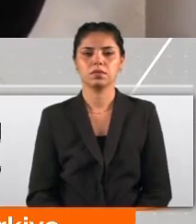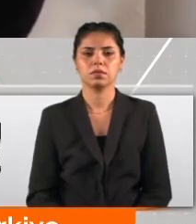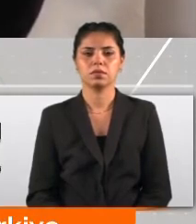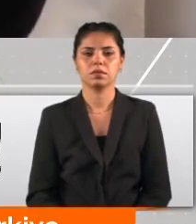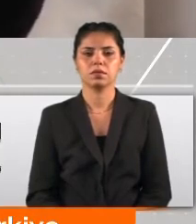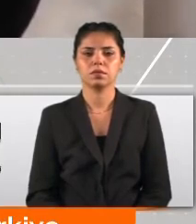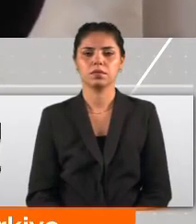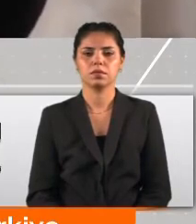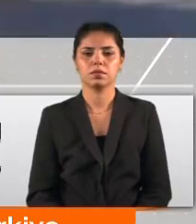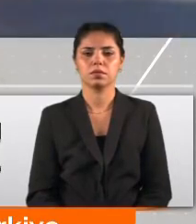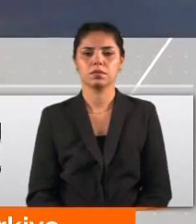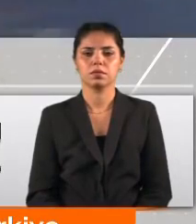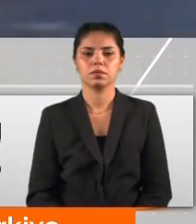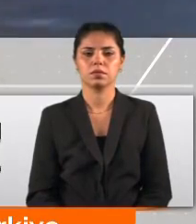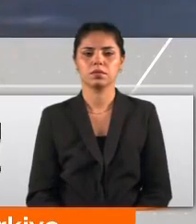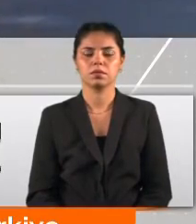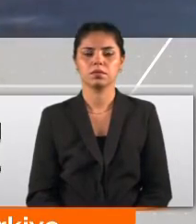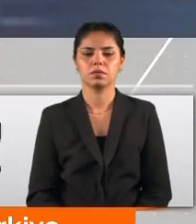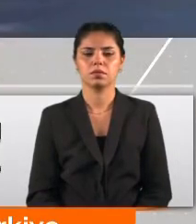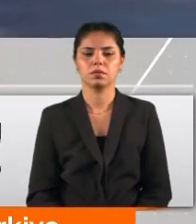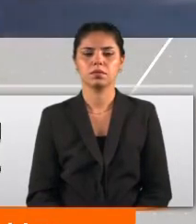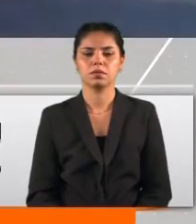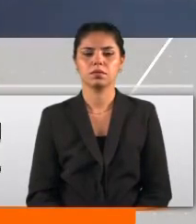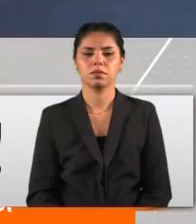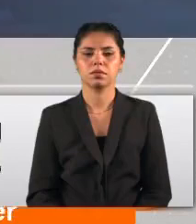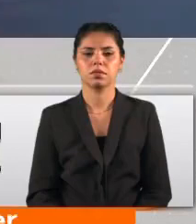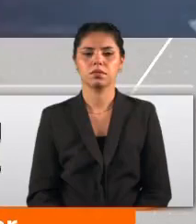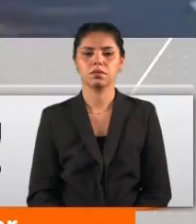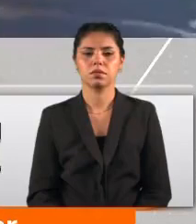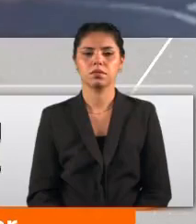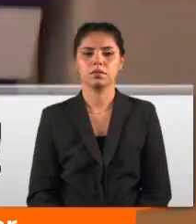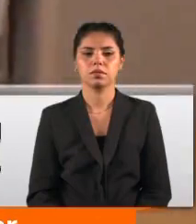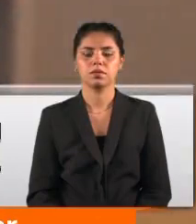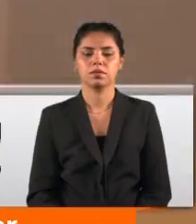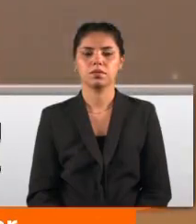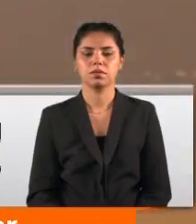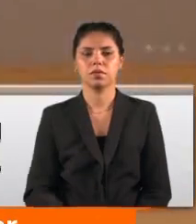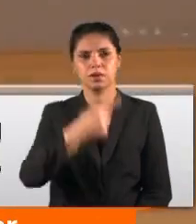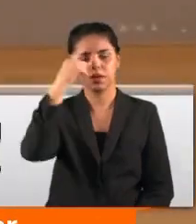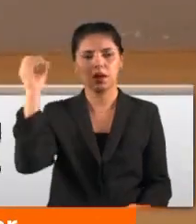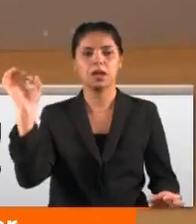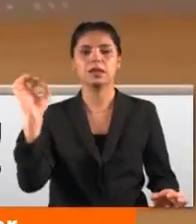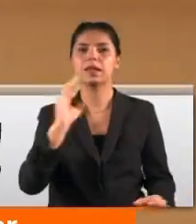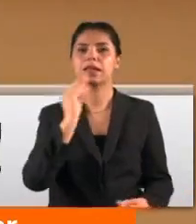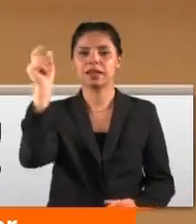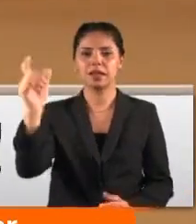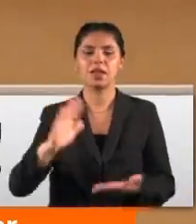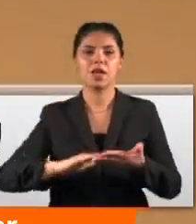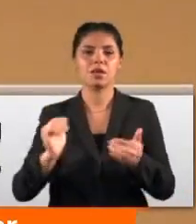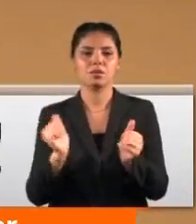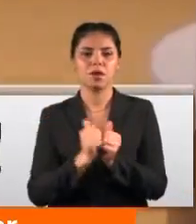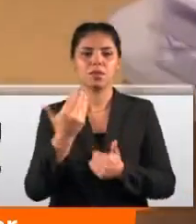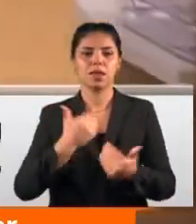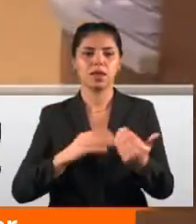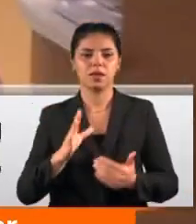saniye içinde yandı yani Güneş Parfüme ve çakmağa vurduğu zaman ısıtıp patlatıyor talihsiz genç yanındaki arkadaşıyla birlikte